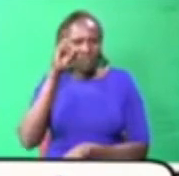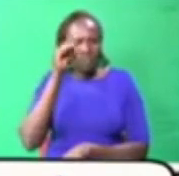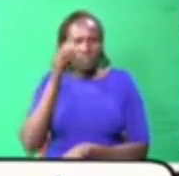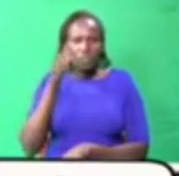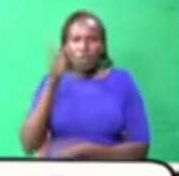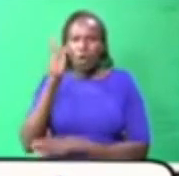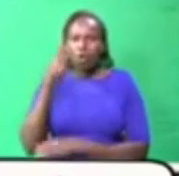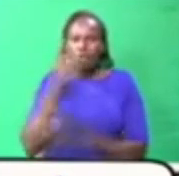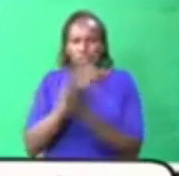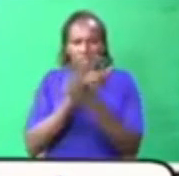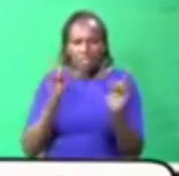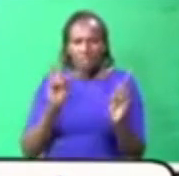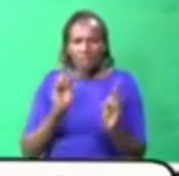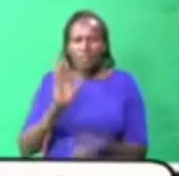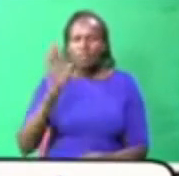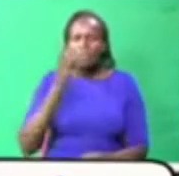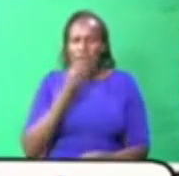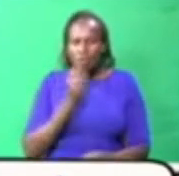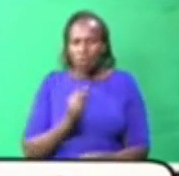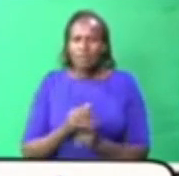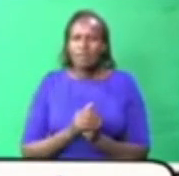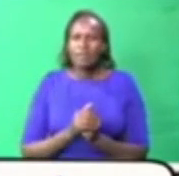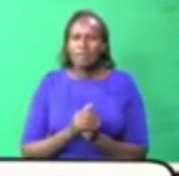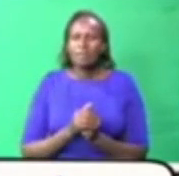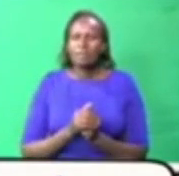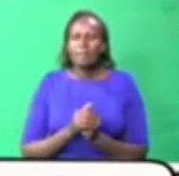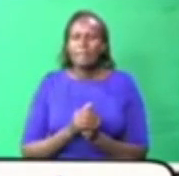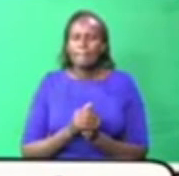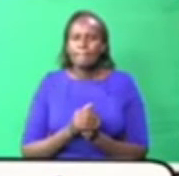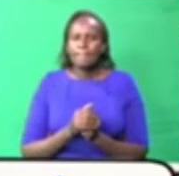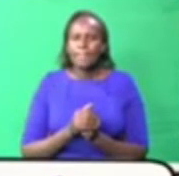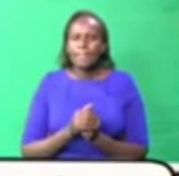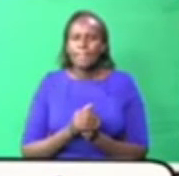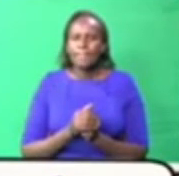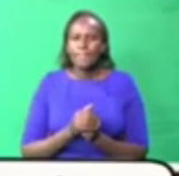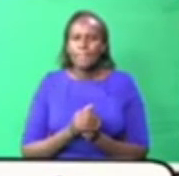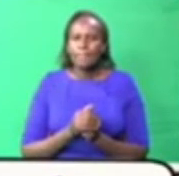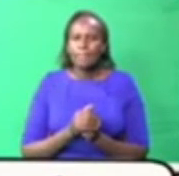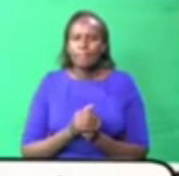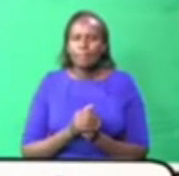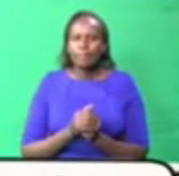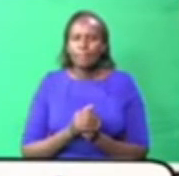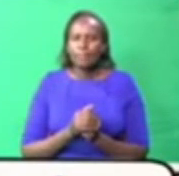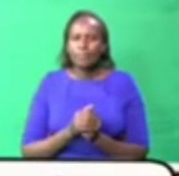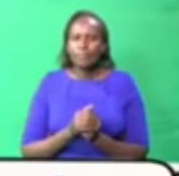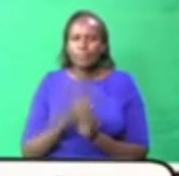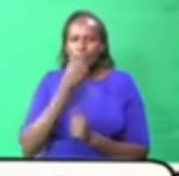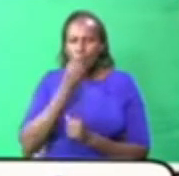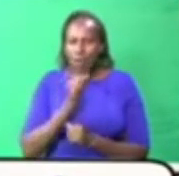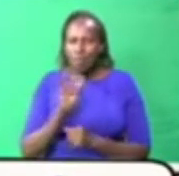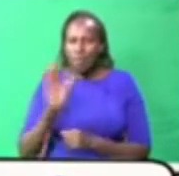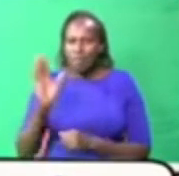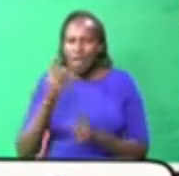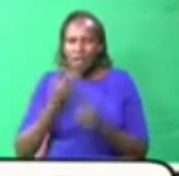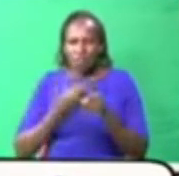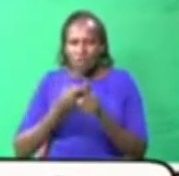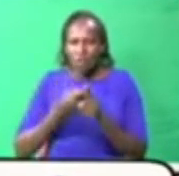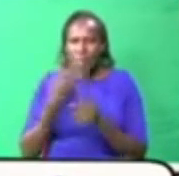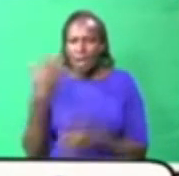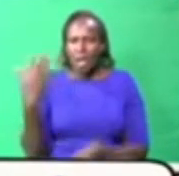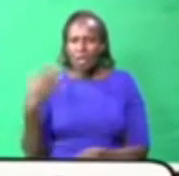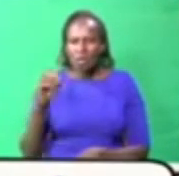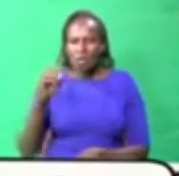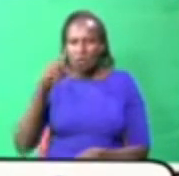your forefathers. Yule Mungu aliyekomboa wana wazazi wenu, mababu wenu, kutoka mikononi mwa